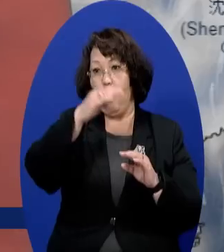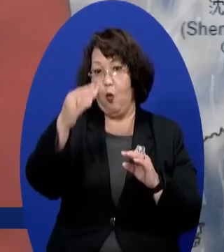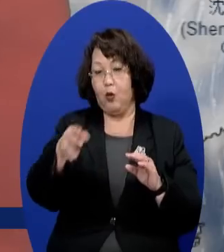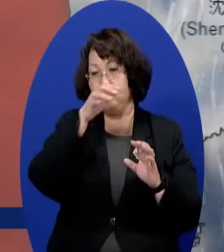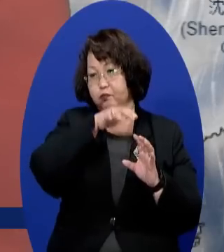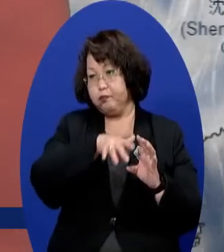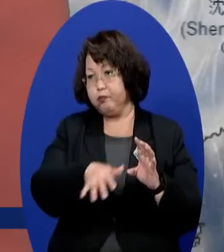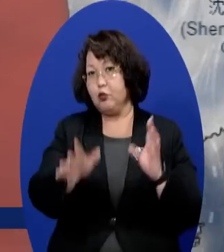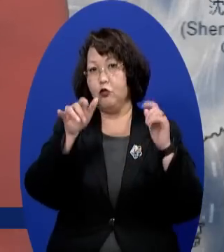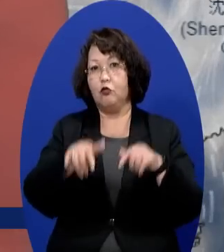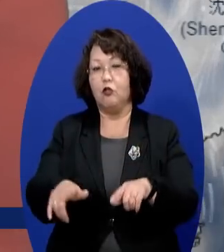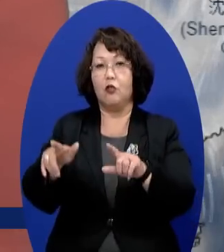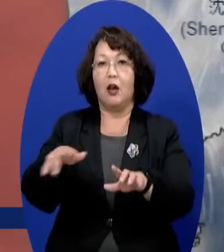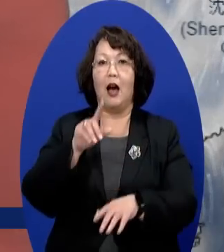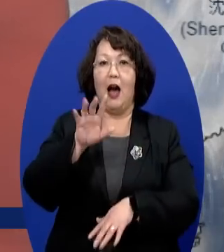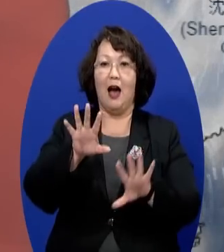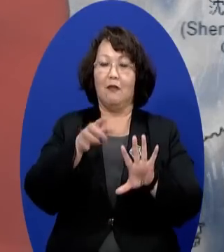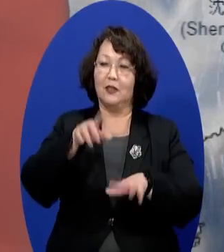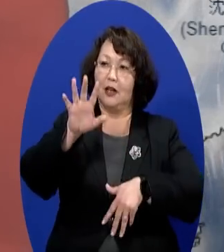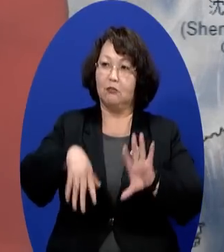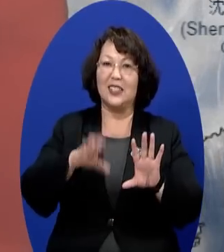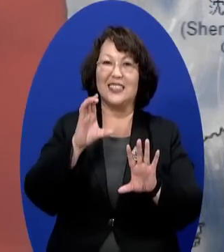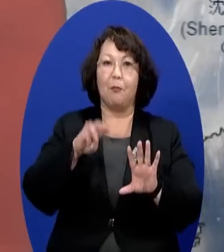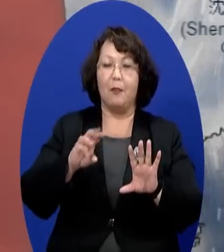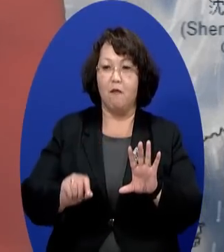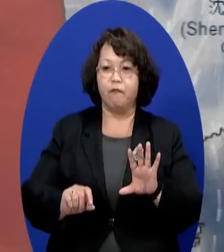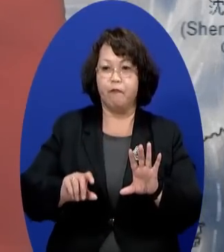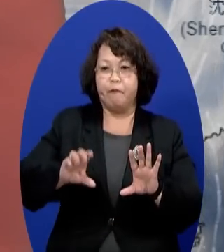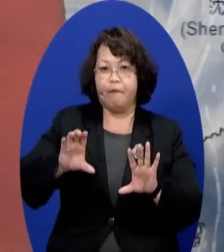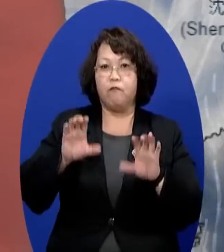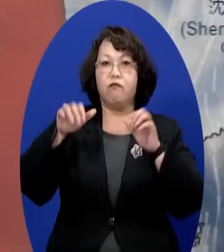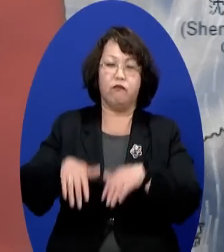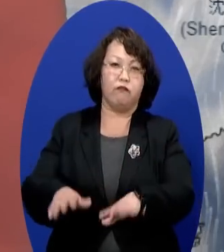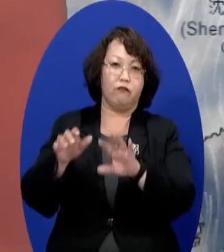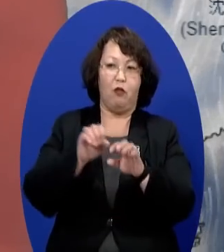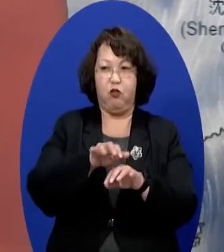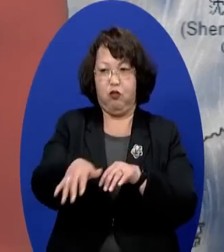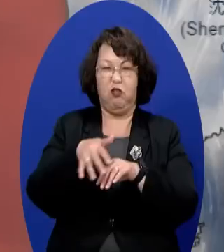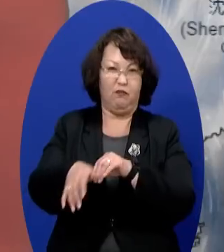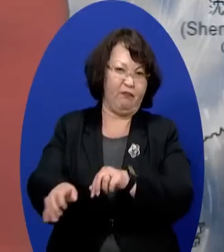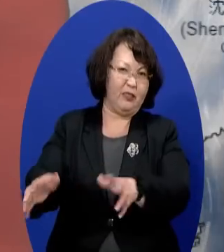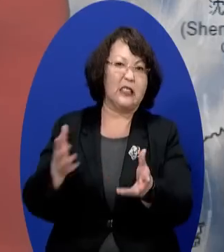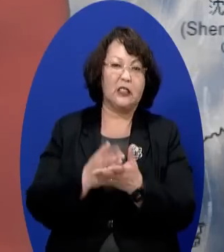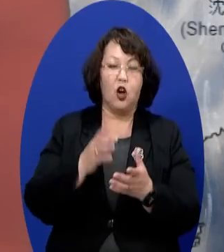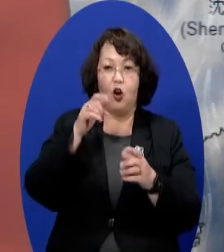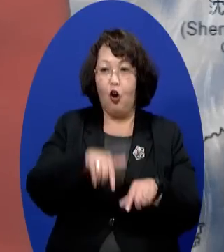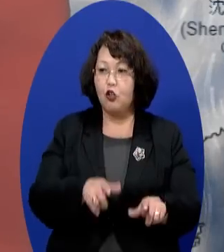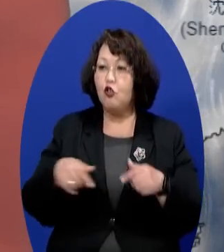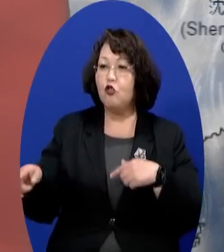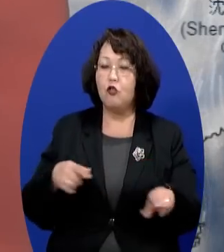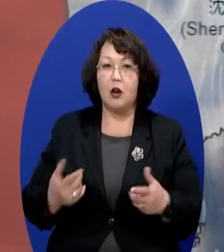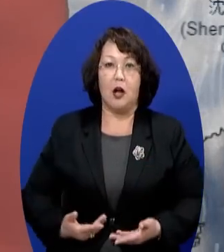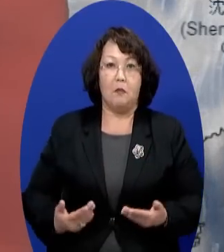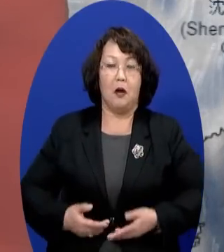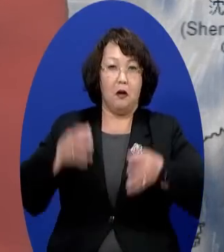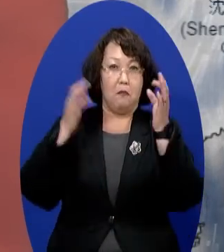сав газрууд бол одоо байгаагаас 10-15 см-ээр нэмэгднэ гэсэн юм урьдчилсан мэдээ гарсан. Тэгэхээр тухайн гол мөрний даган нутгалдаг айл өрхүүдийг